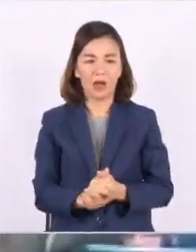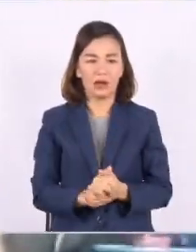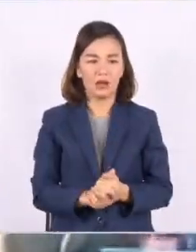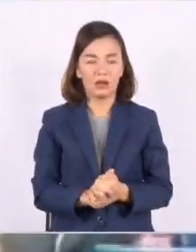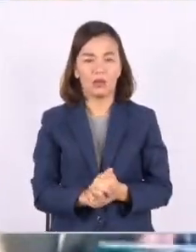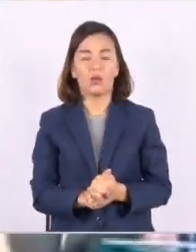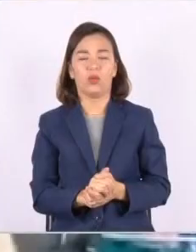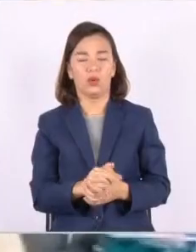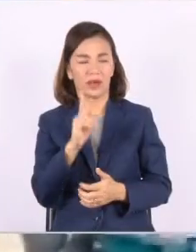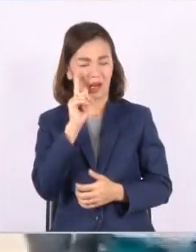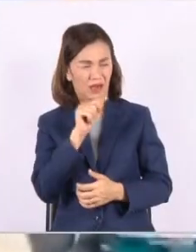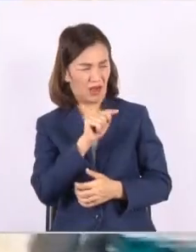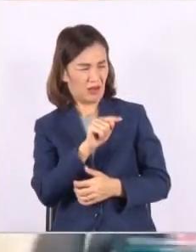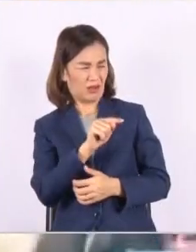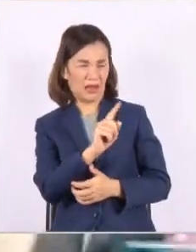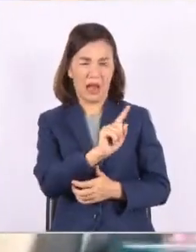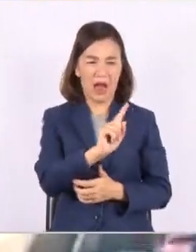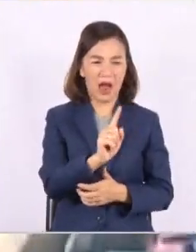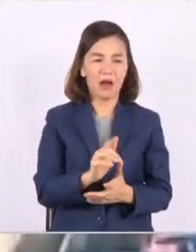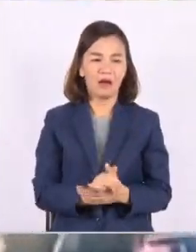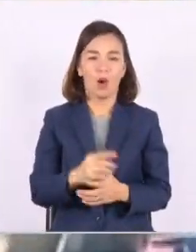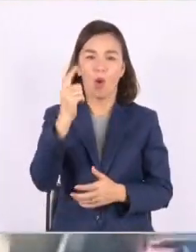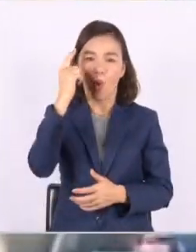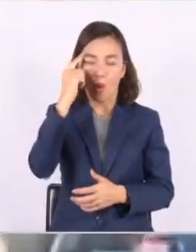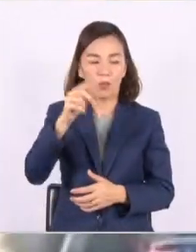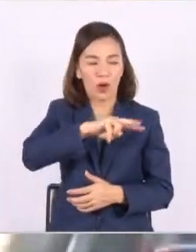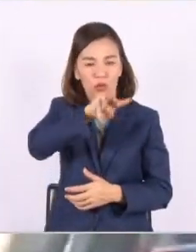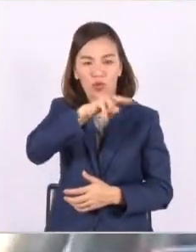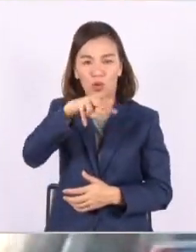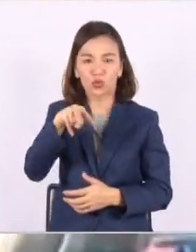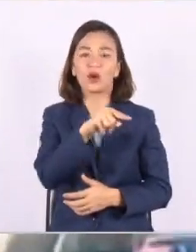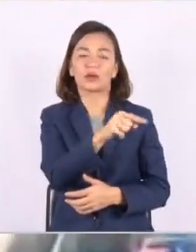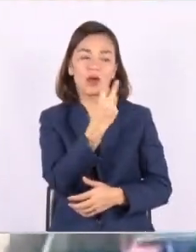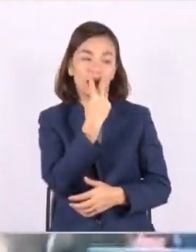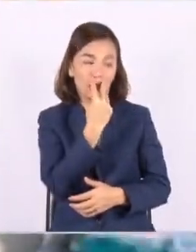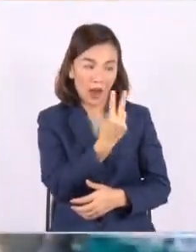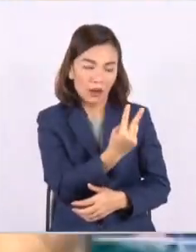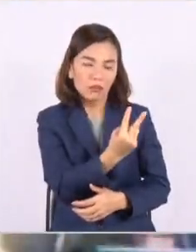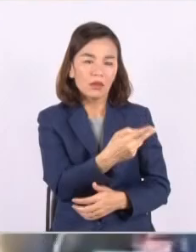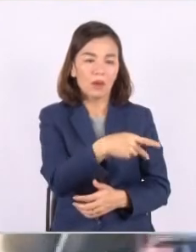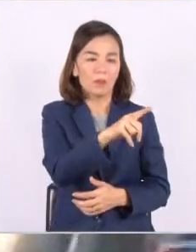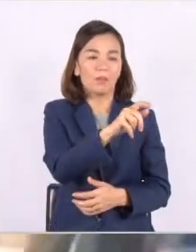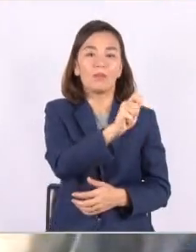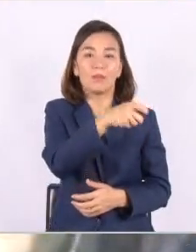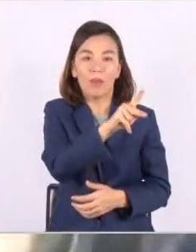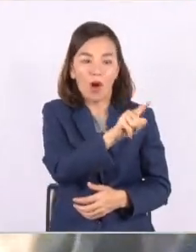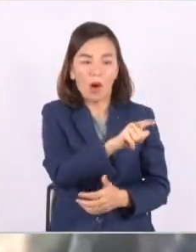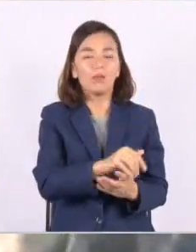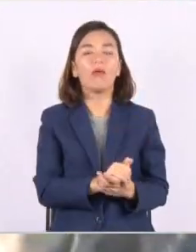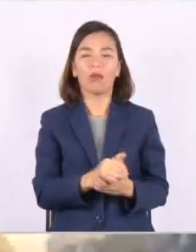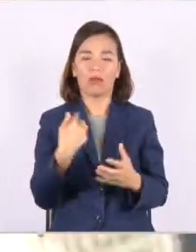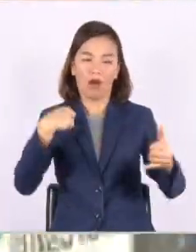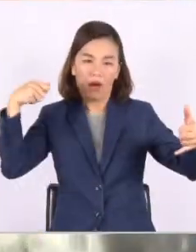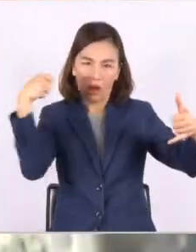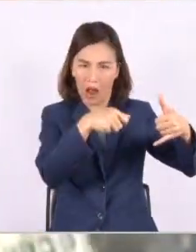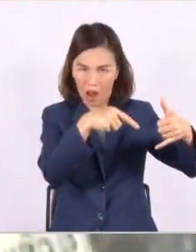ไปด้วย ใช่ผมเป็นตำรวจผมรู้ว่ามาสืบเรื่องปอบเห็นว่าเขาเป็นปอบผมก็ต้องวิสามันเขานี่อ้างแบบนี้นี่นะครับขณ